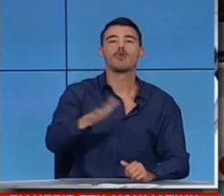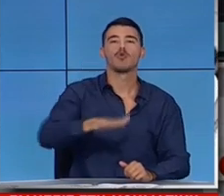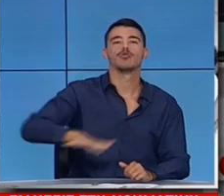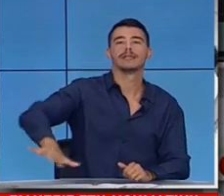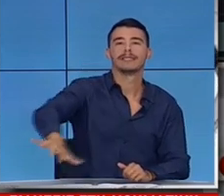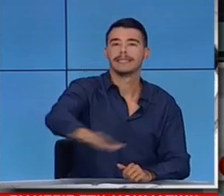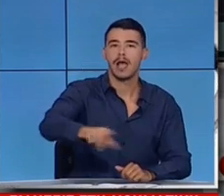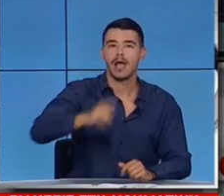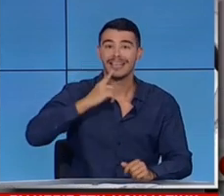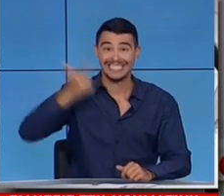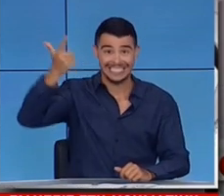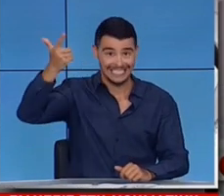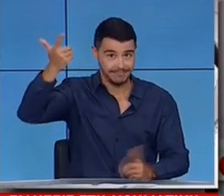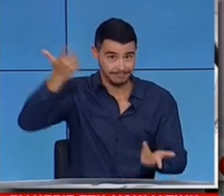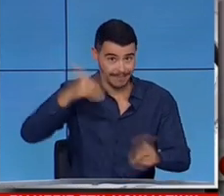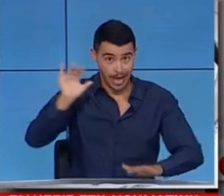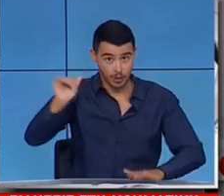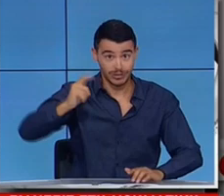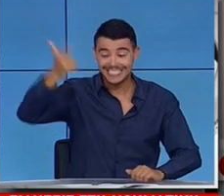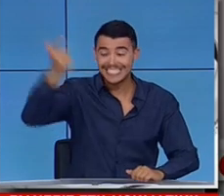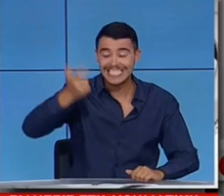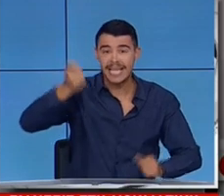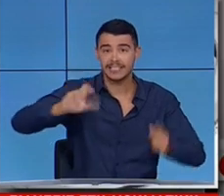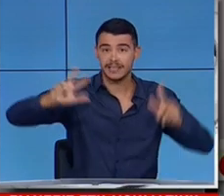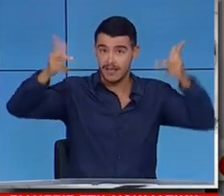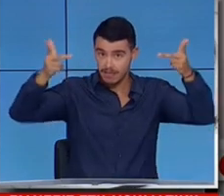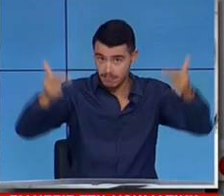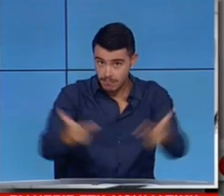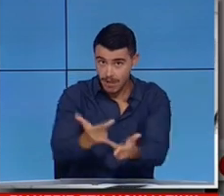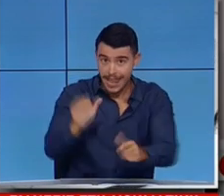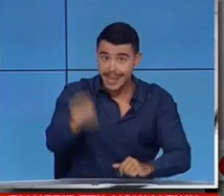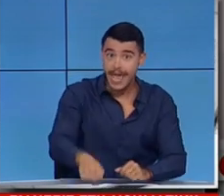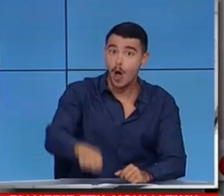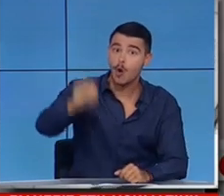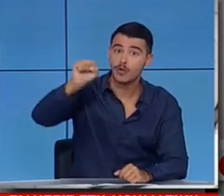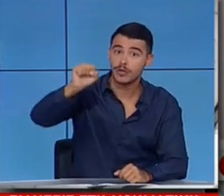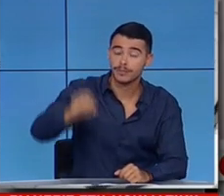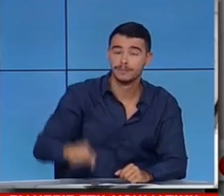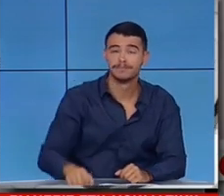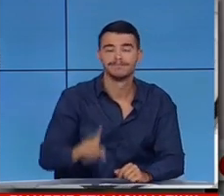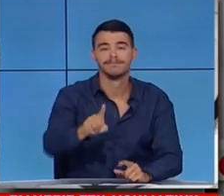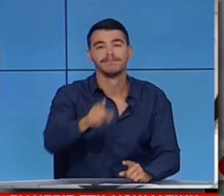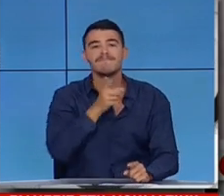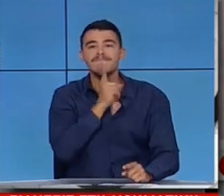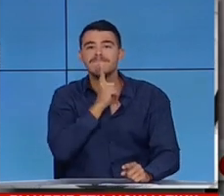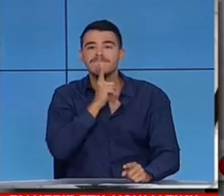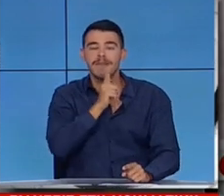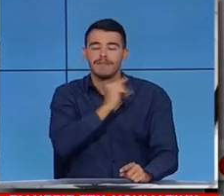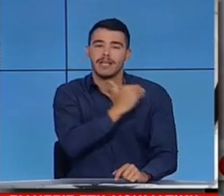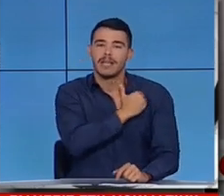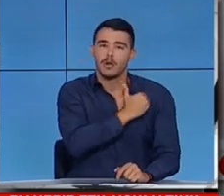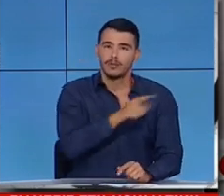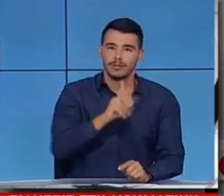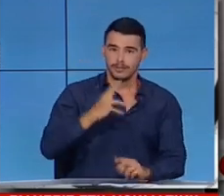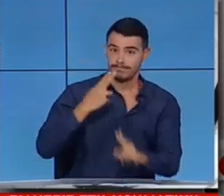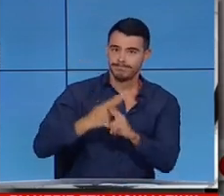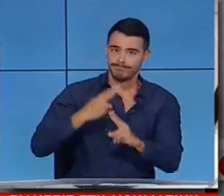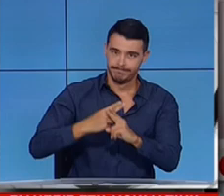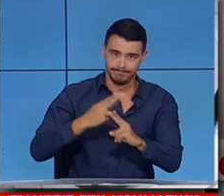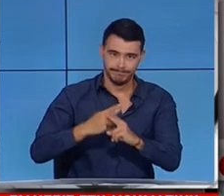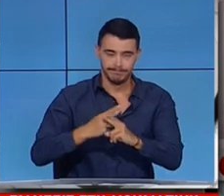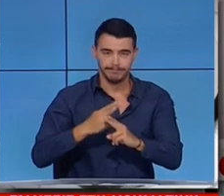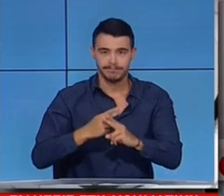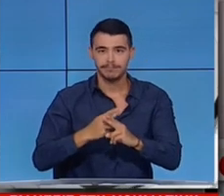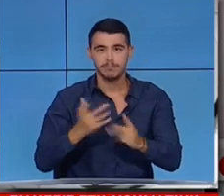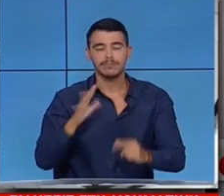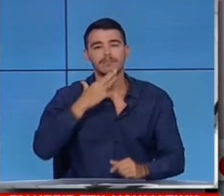περικοπές στις συντάξεις. Αυτό είναι η ερώτηση κλειδί. Κλειδί όχι μόνο στην πολιτική συζήτηση, αλλά νομίζω και στις πολιτικές εκκλήξεις συνολικά. Διότι